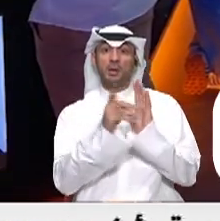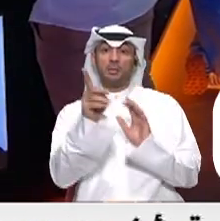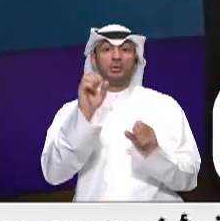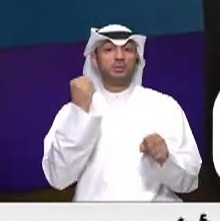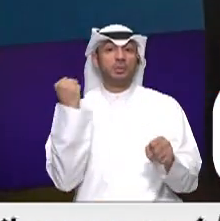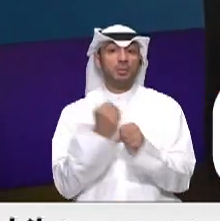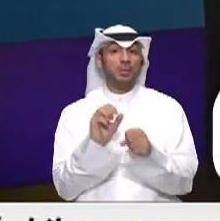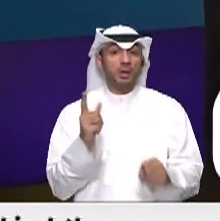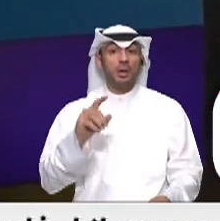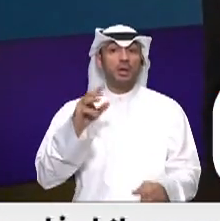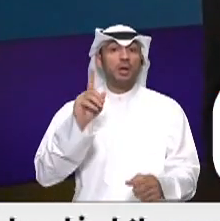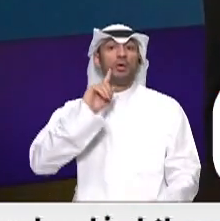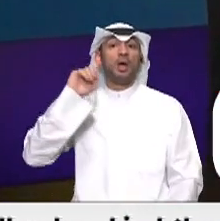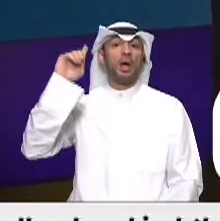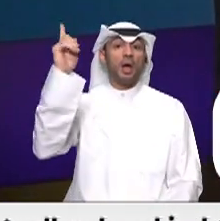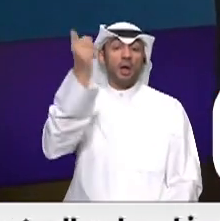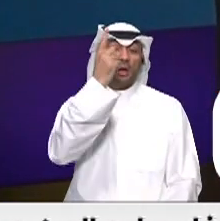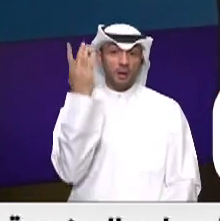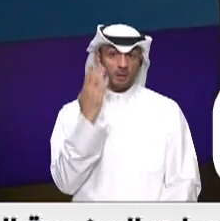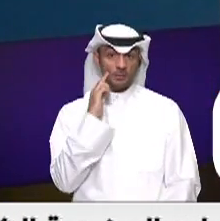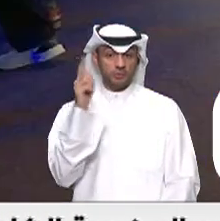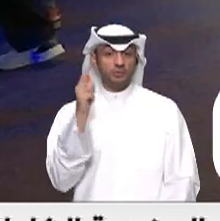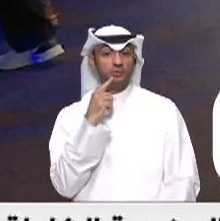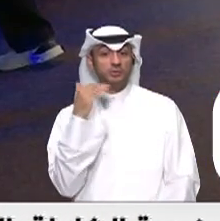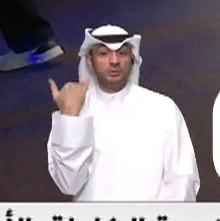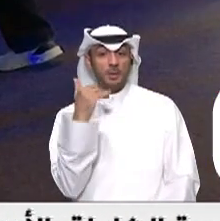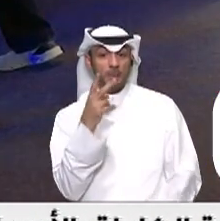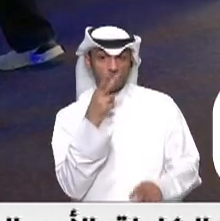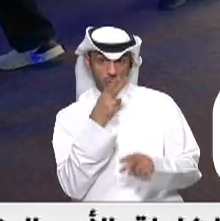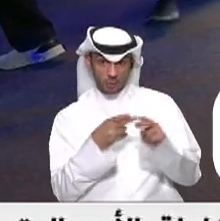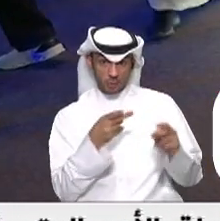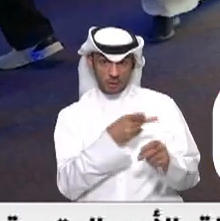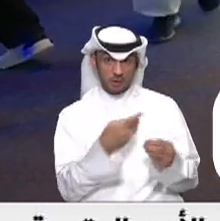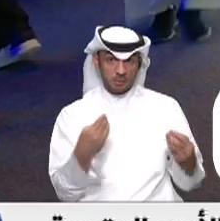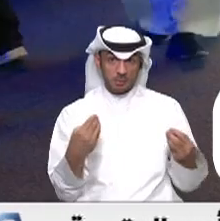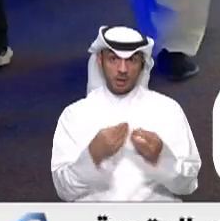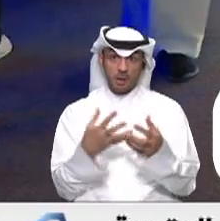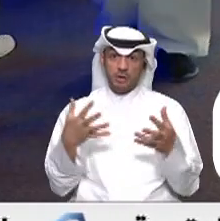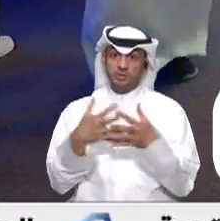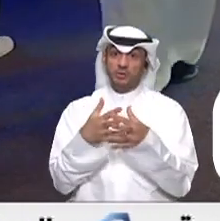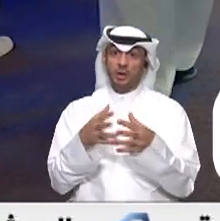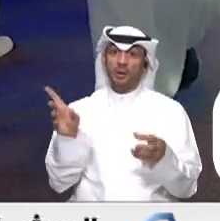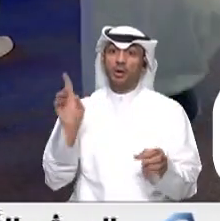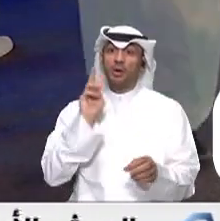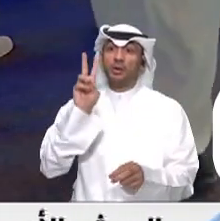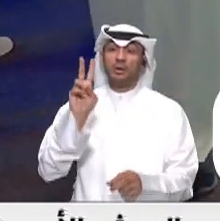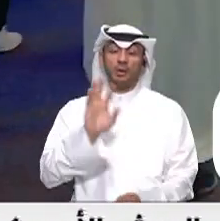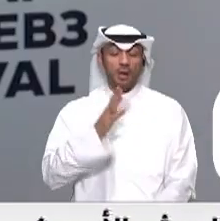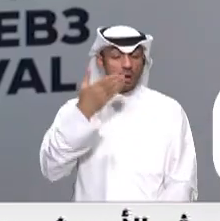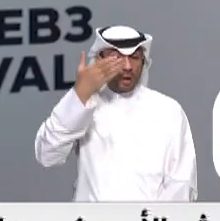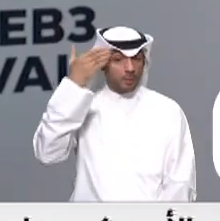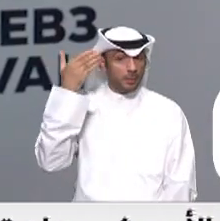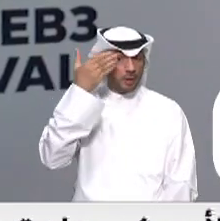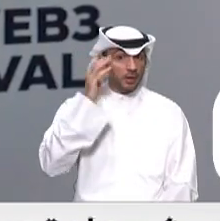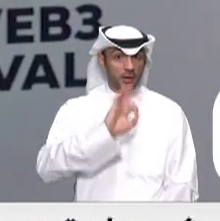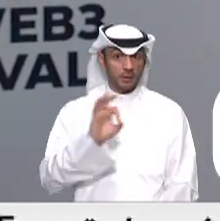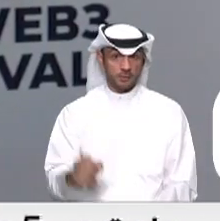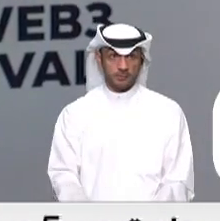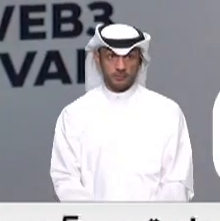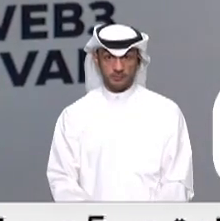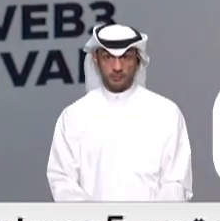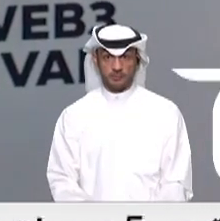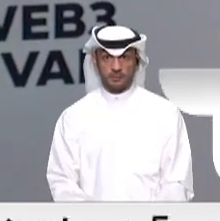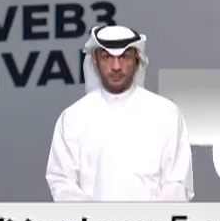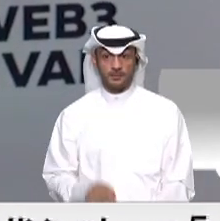العالم لإيصال المشاركين من الشباب الكويتي إلى شبكة واسعة من الموارد والخبرات. صراحة